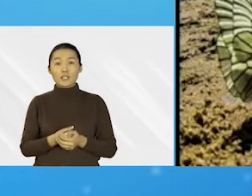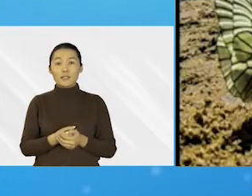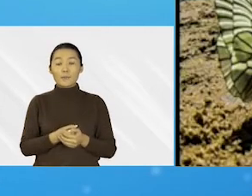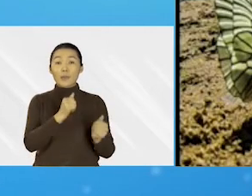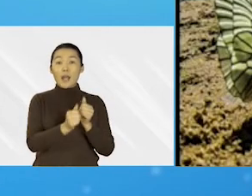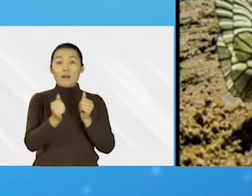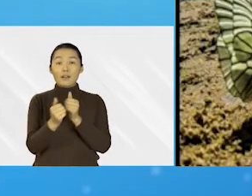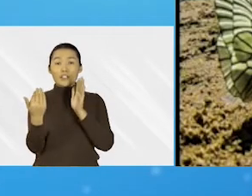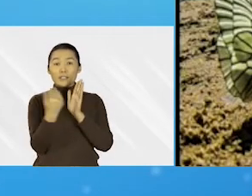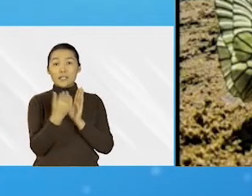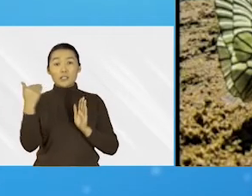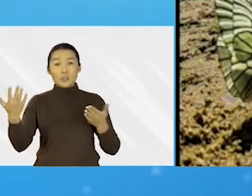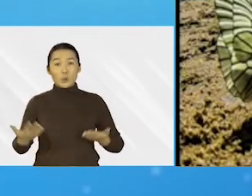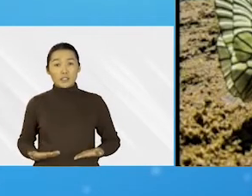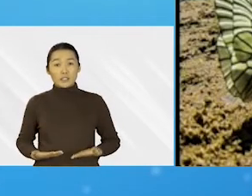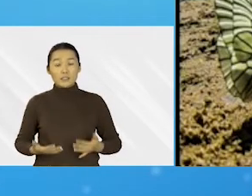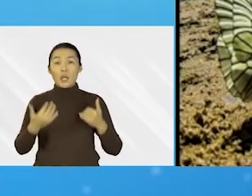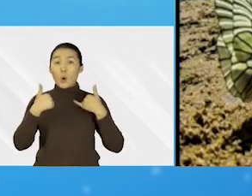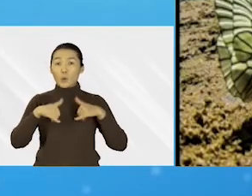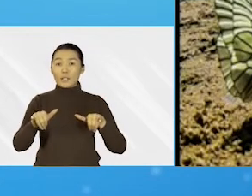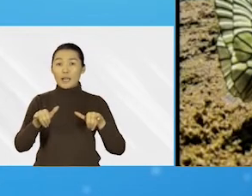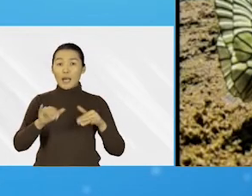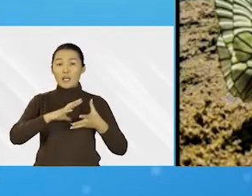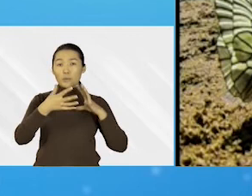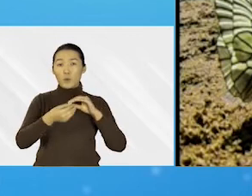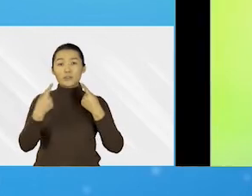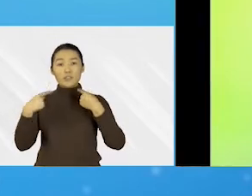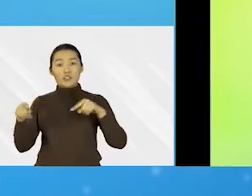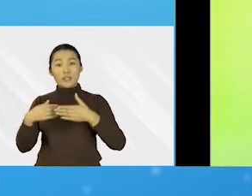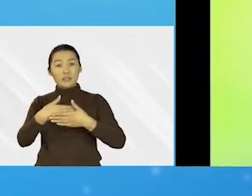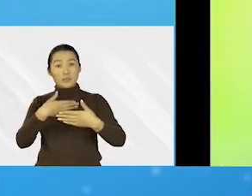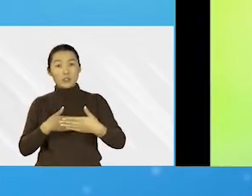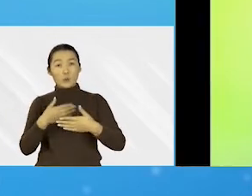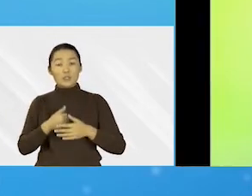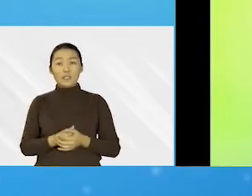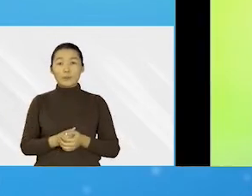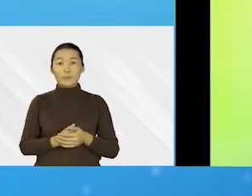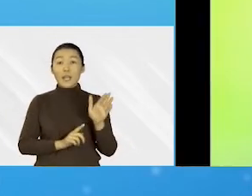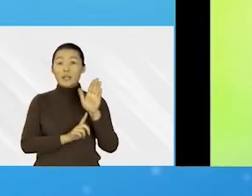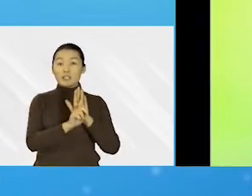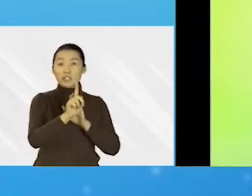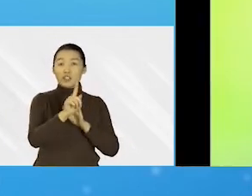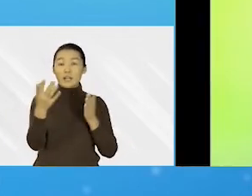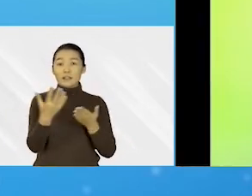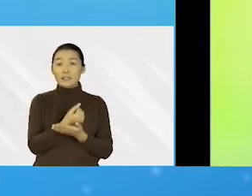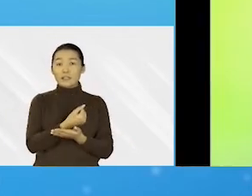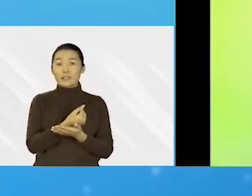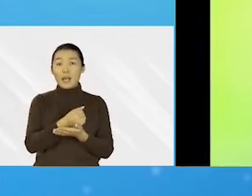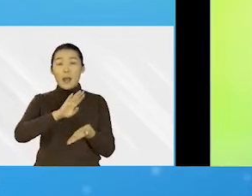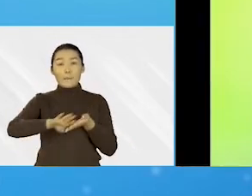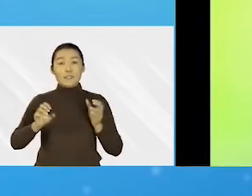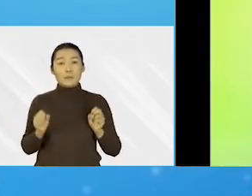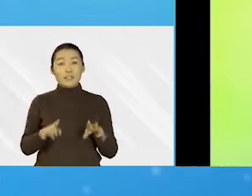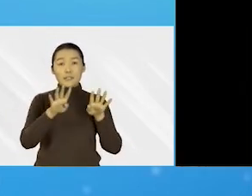Каждая стадия ее жизненного цикла уникальна и полностью отличается от предыдущей. Сначала, найдя наиболее безопасное